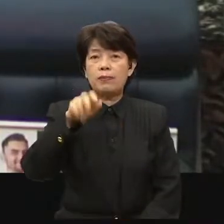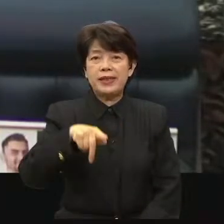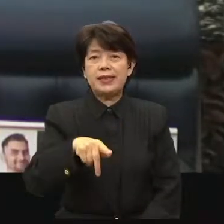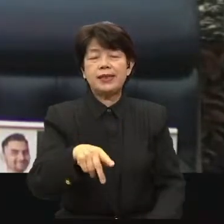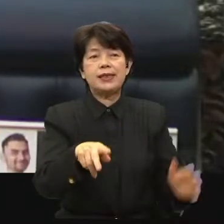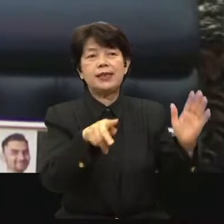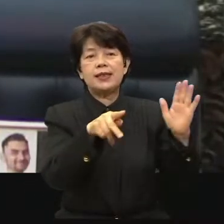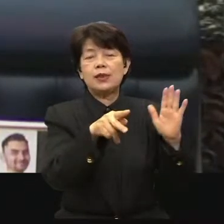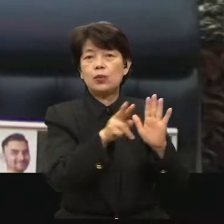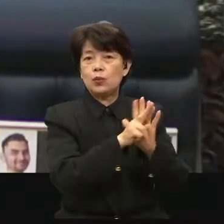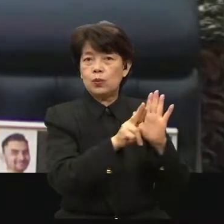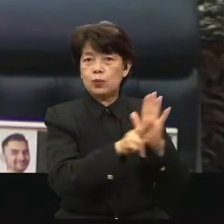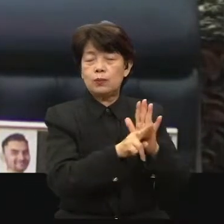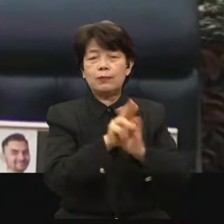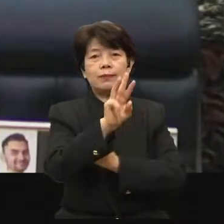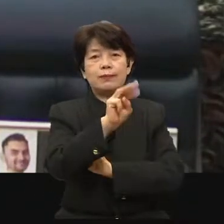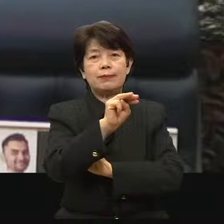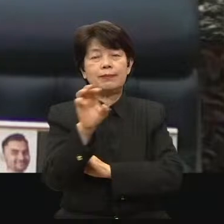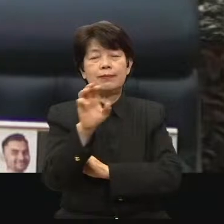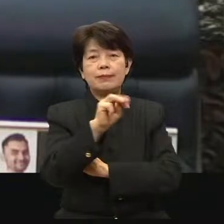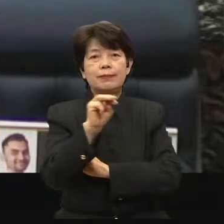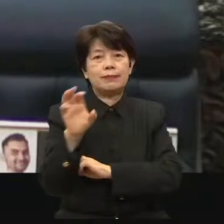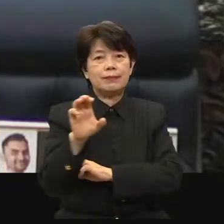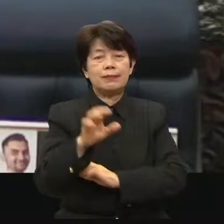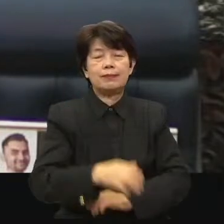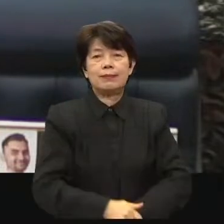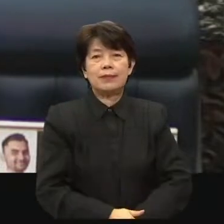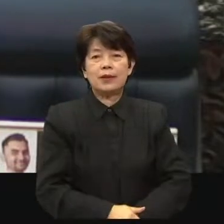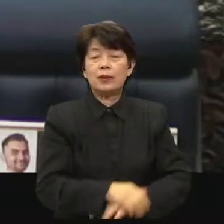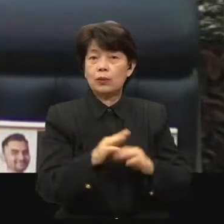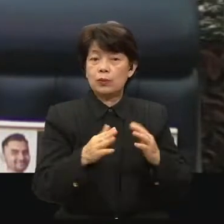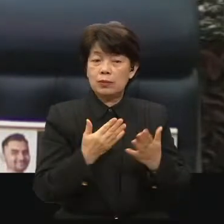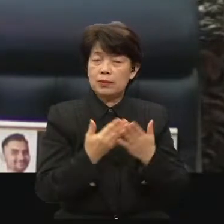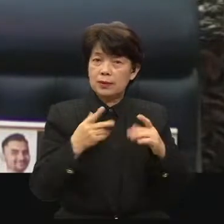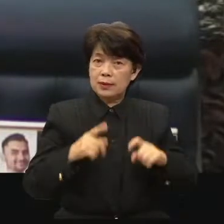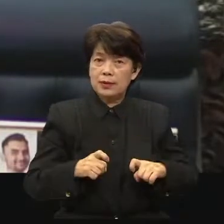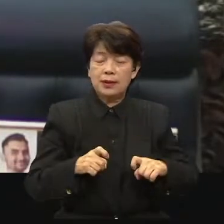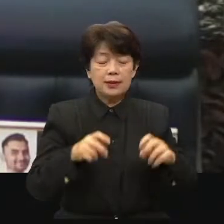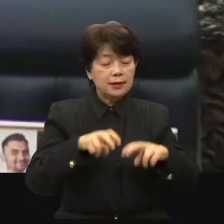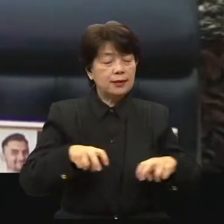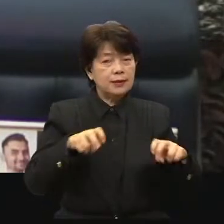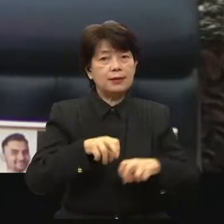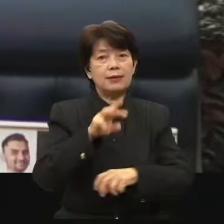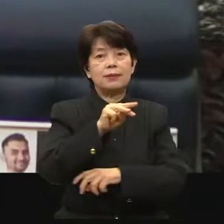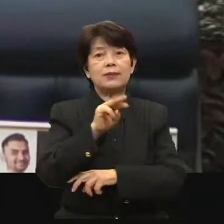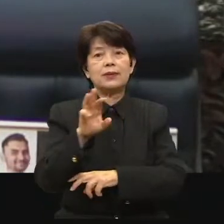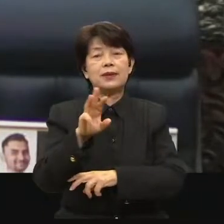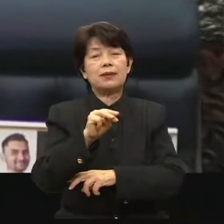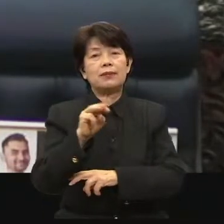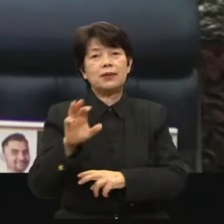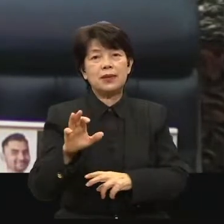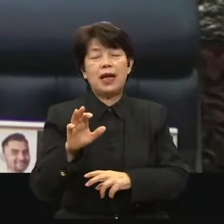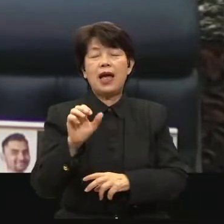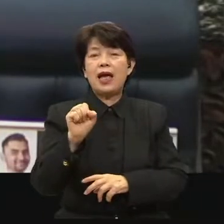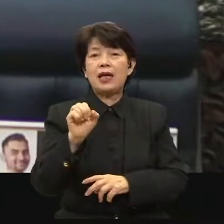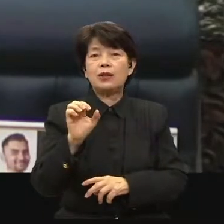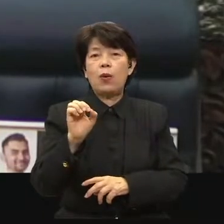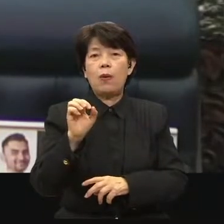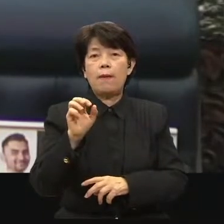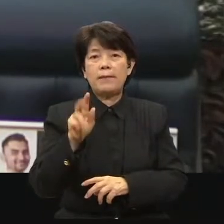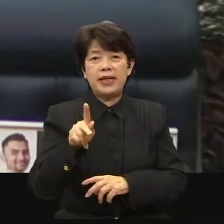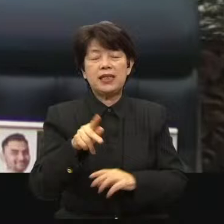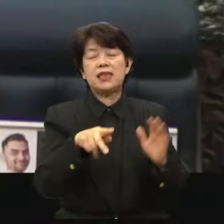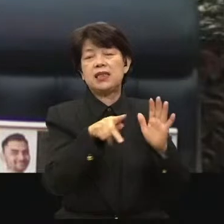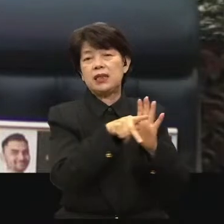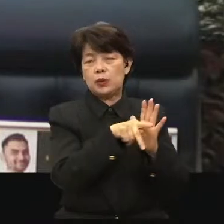untuk memastikan bahawa peranti-peranti yang disita diambil untuk siasatan MCMC, kami ada satu SOP diikuti